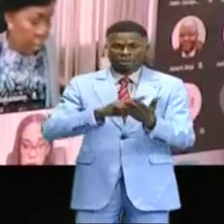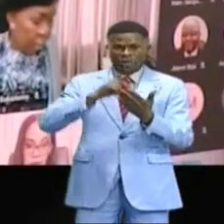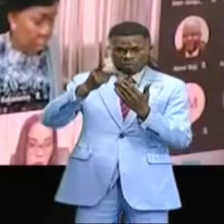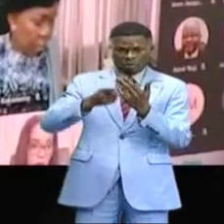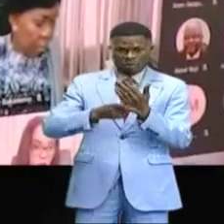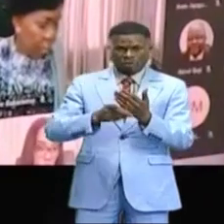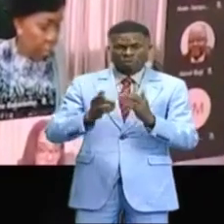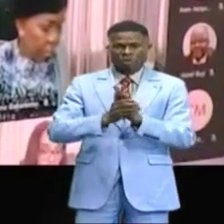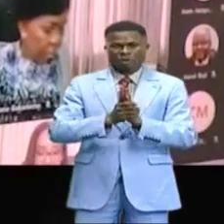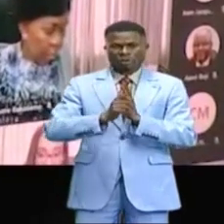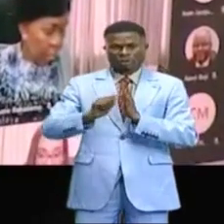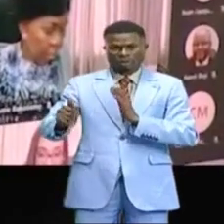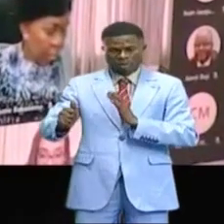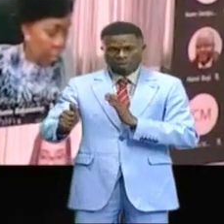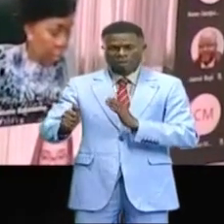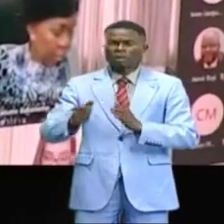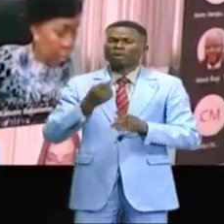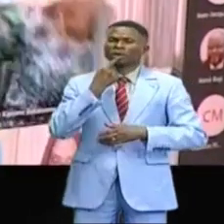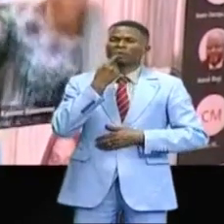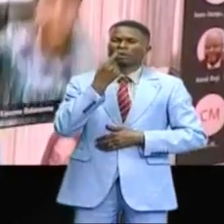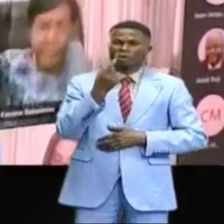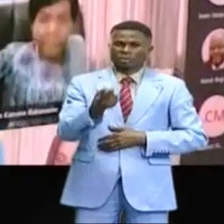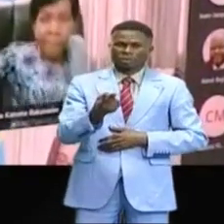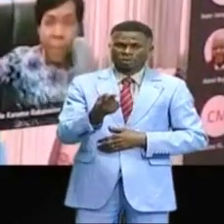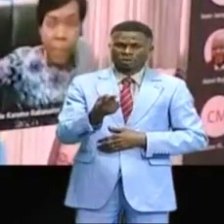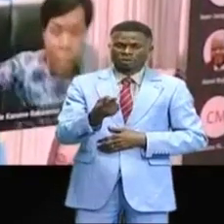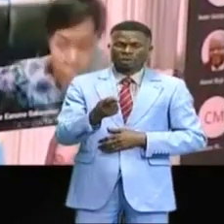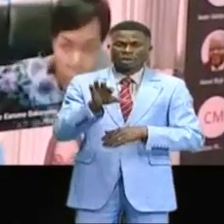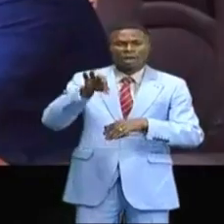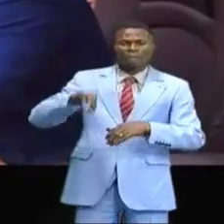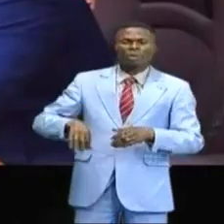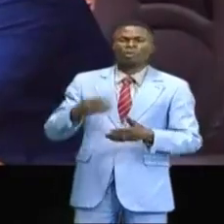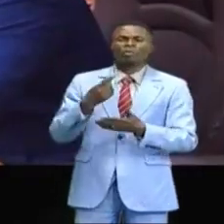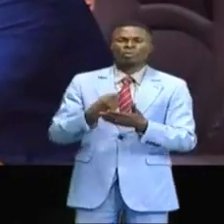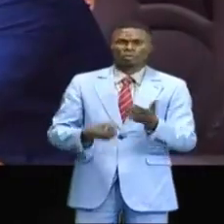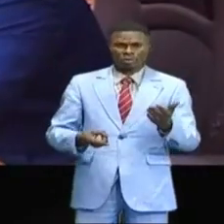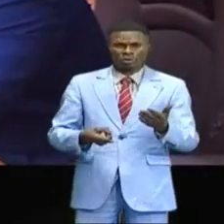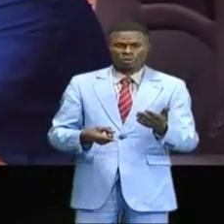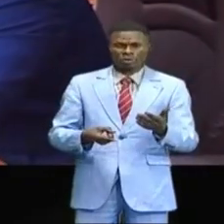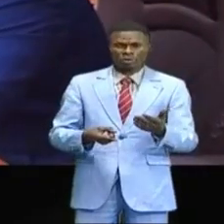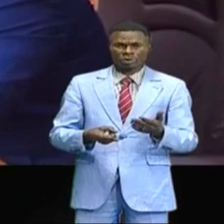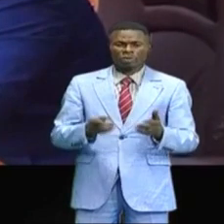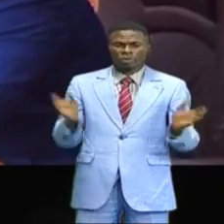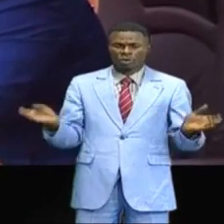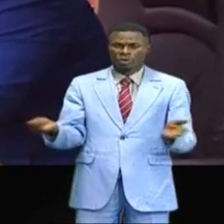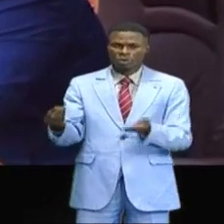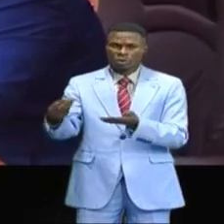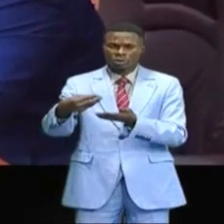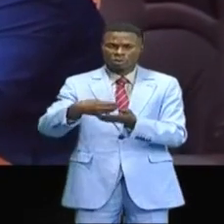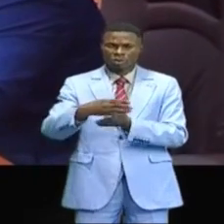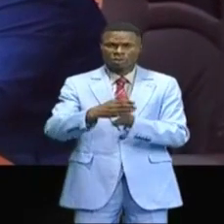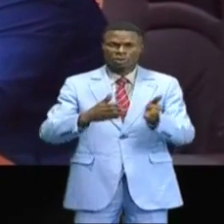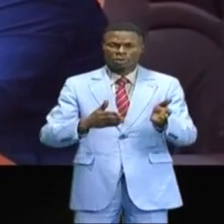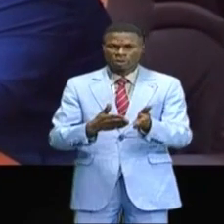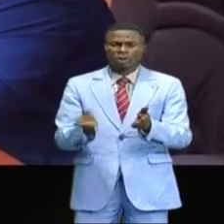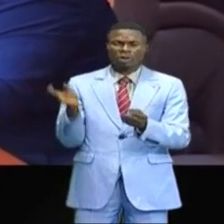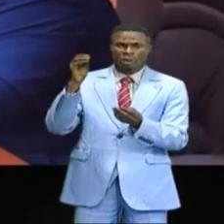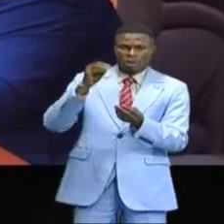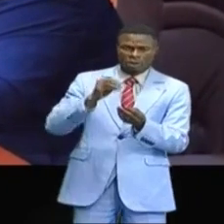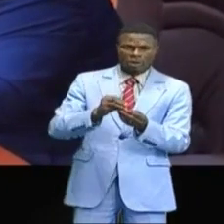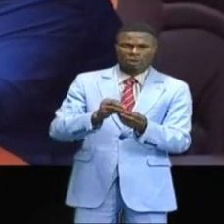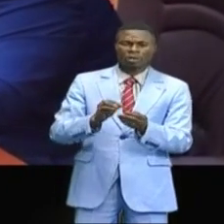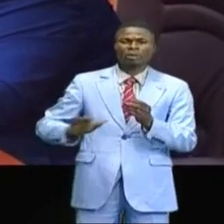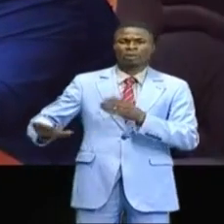de qualification, a-t-il rappelé, a pour avantage, outre la mobilisation de ressources complémentaires pour le